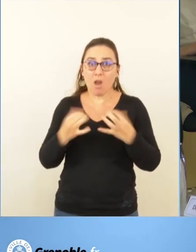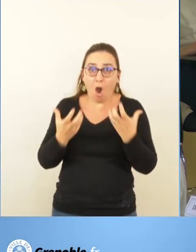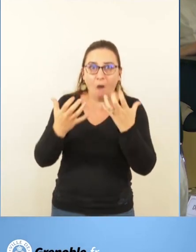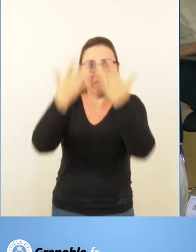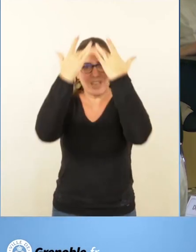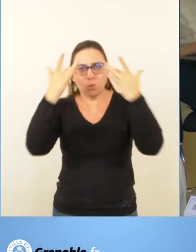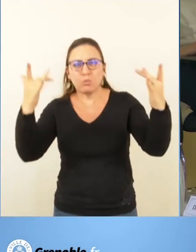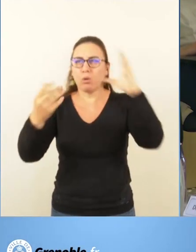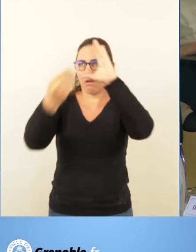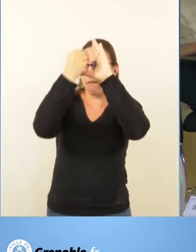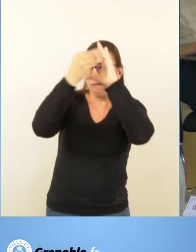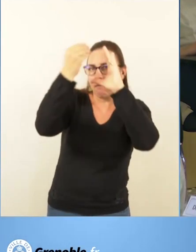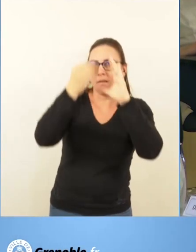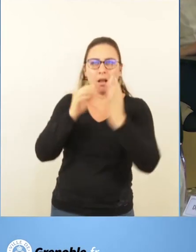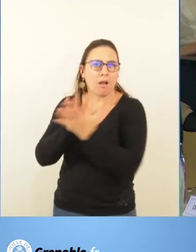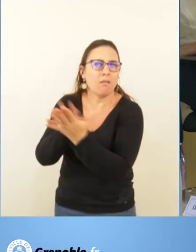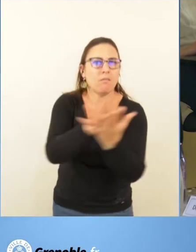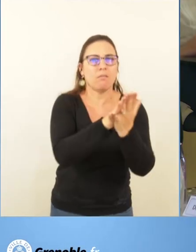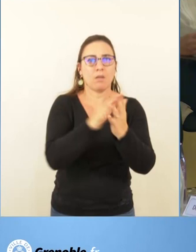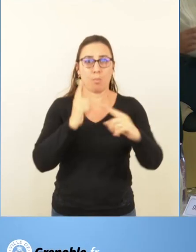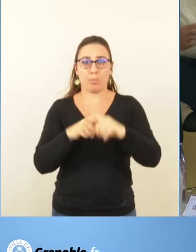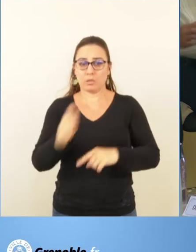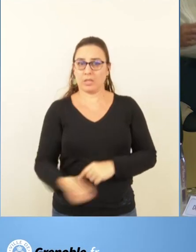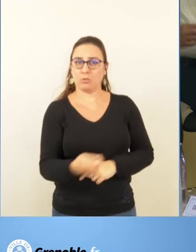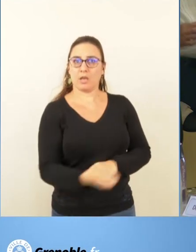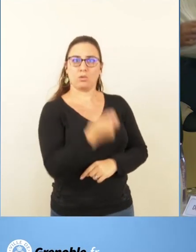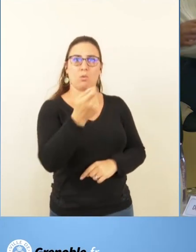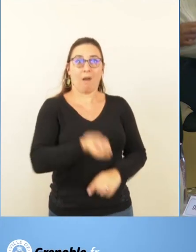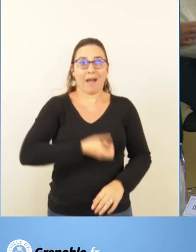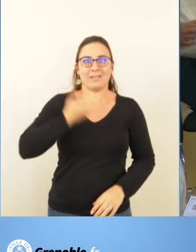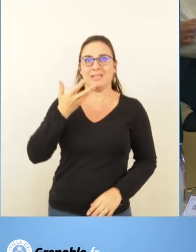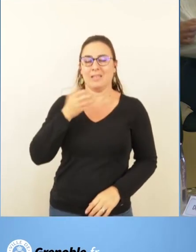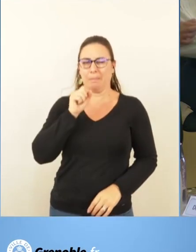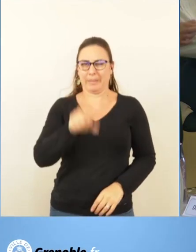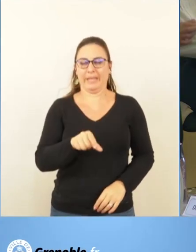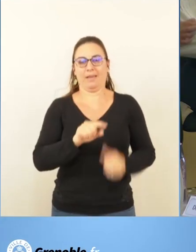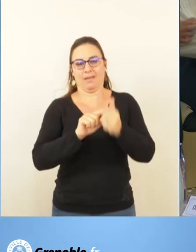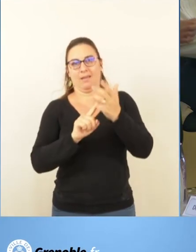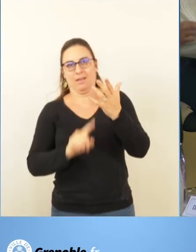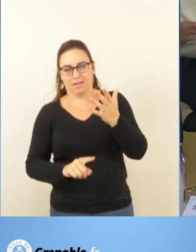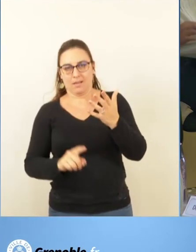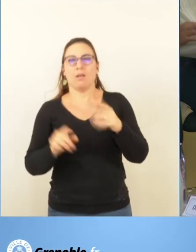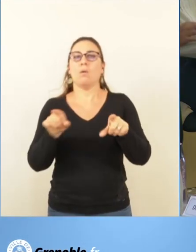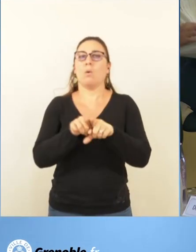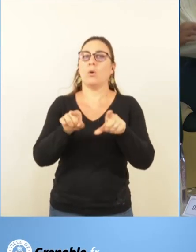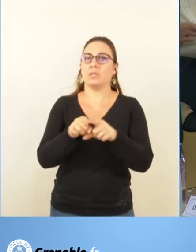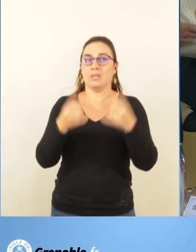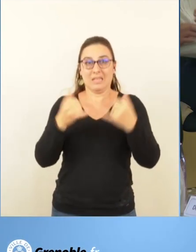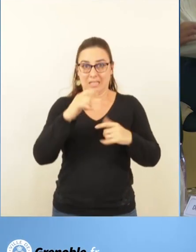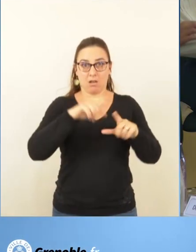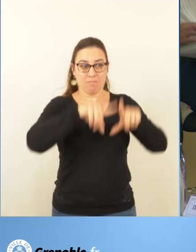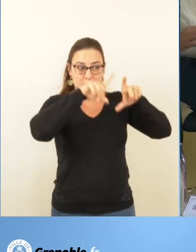culture de la socialisation culturelle et de l'éducation artistique qui sont posées avec acuité au sein de cette